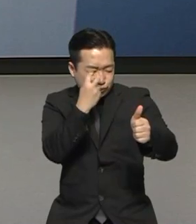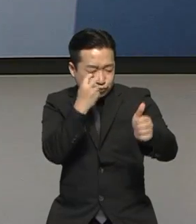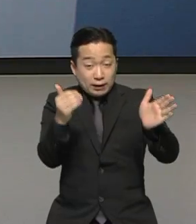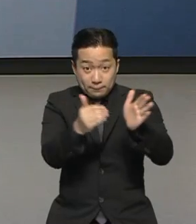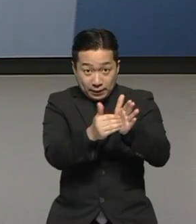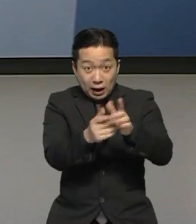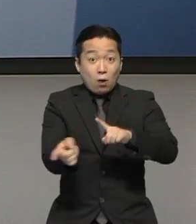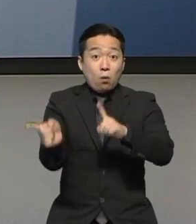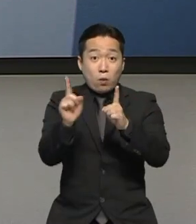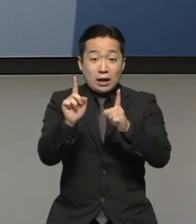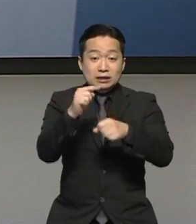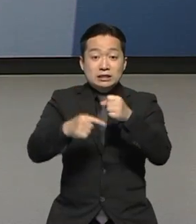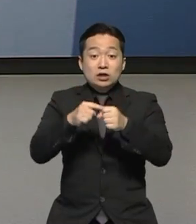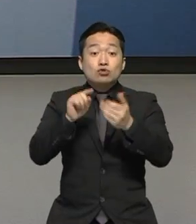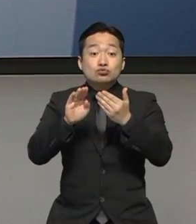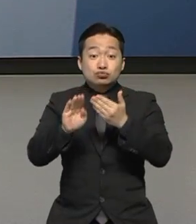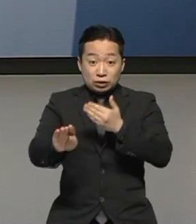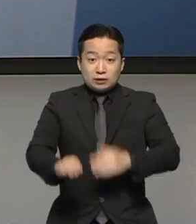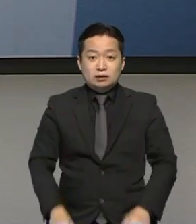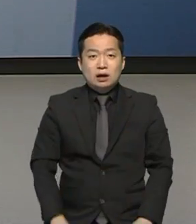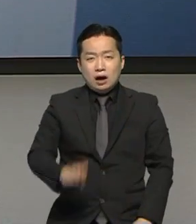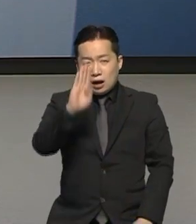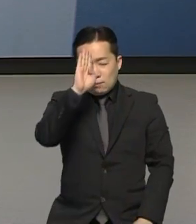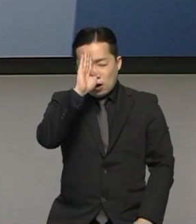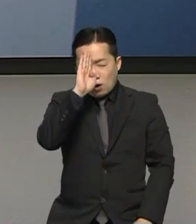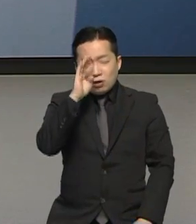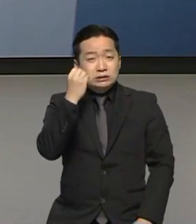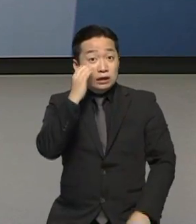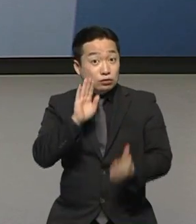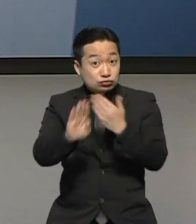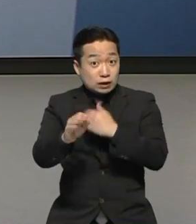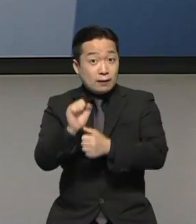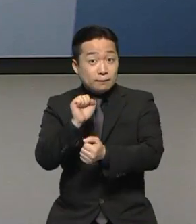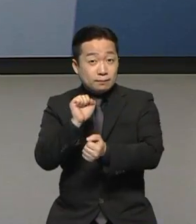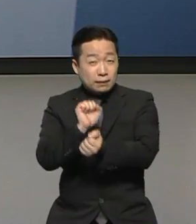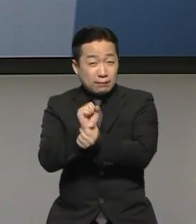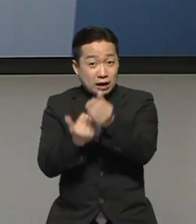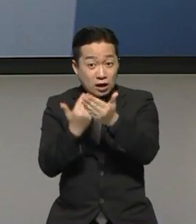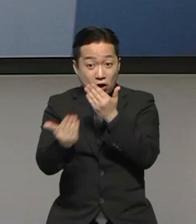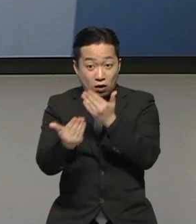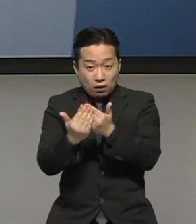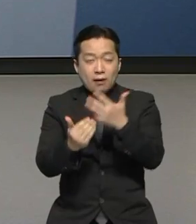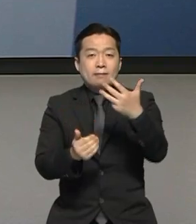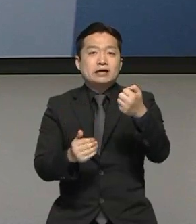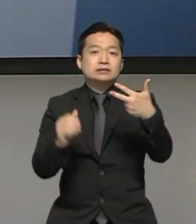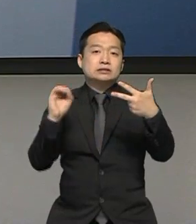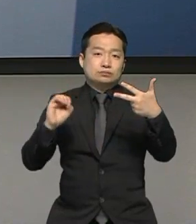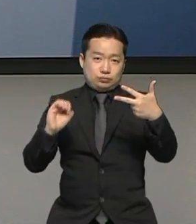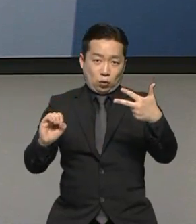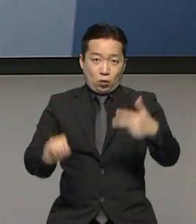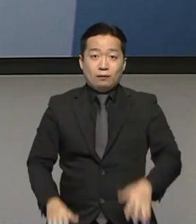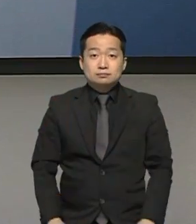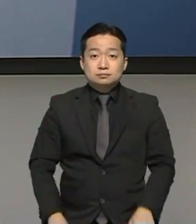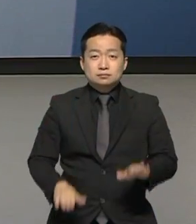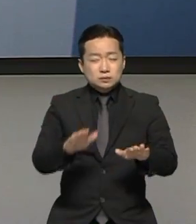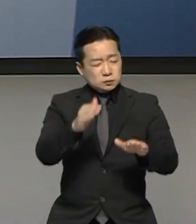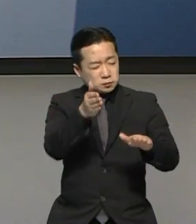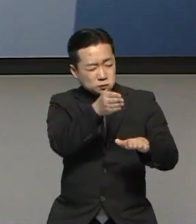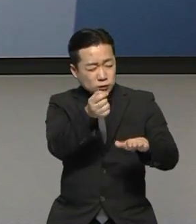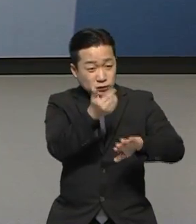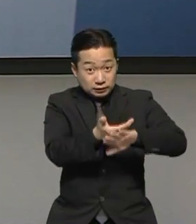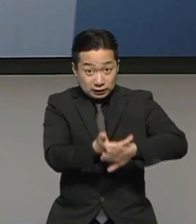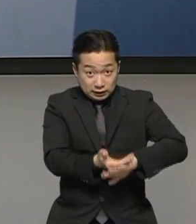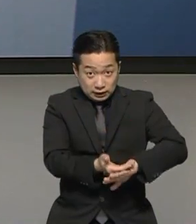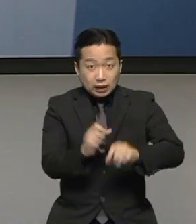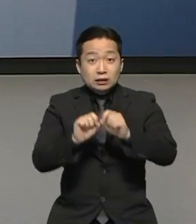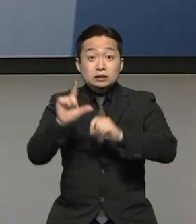완치 1년 뒤 한 번이라도 후유증을 경험한 사람이 87%나 됐습니다. 정도의 차이는 있지만